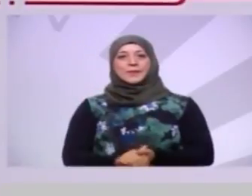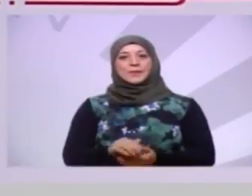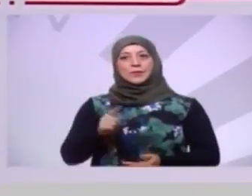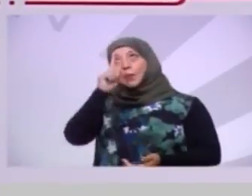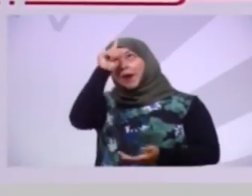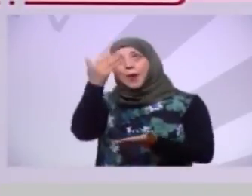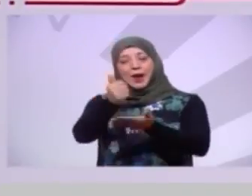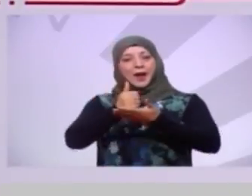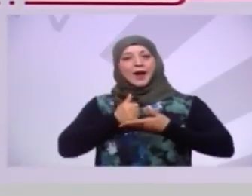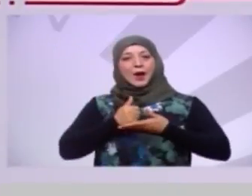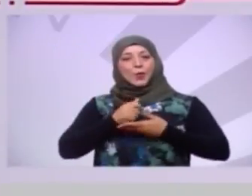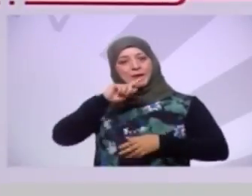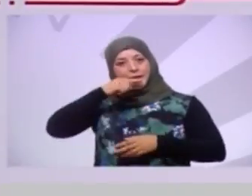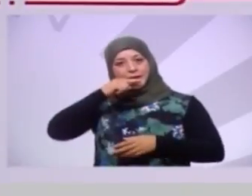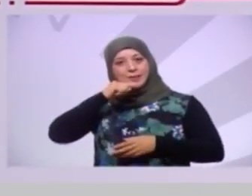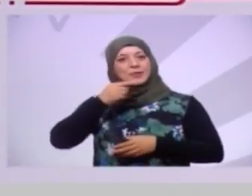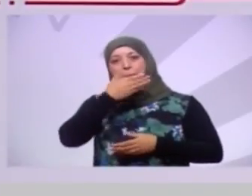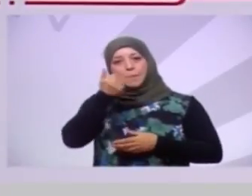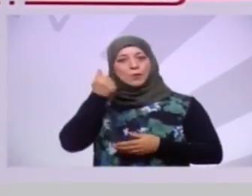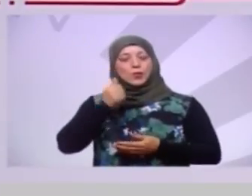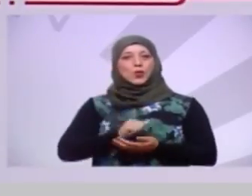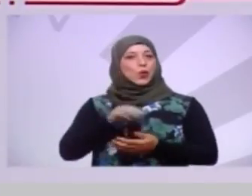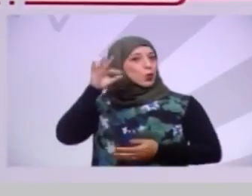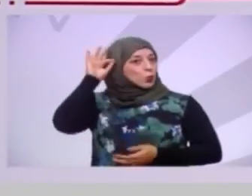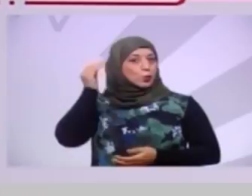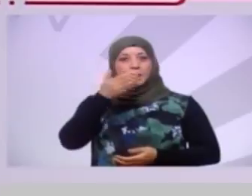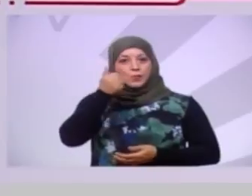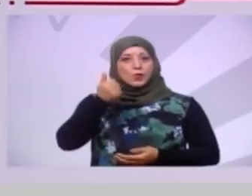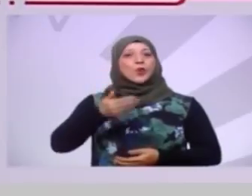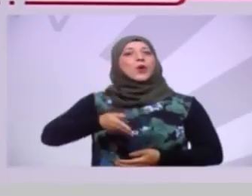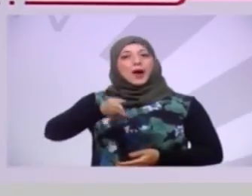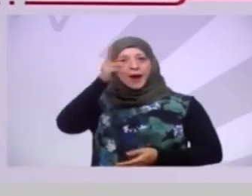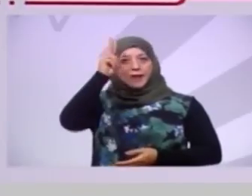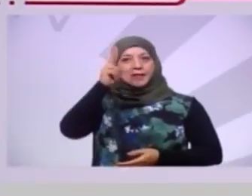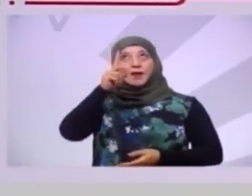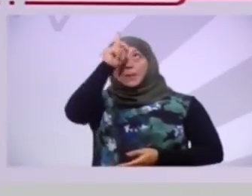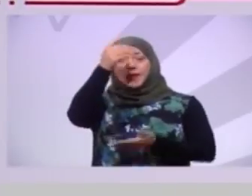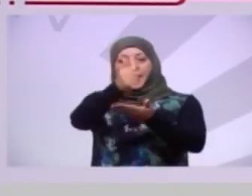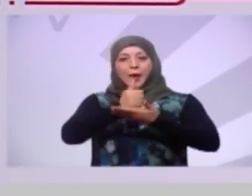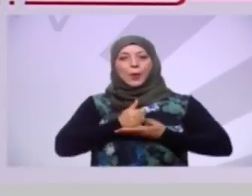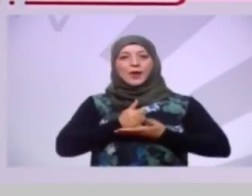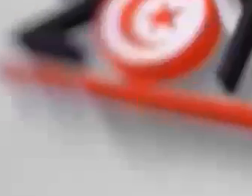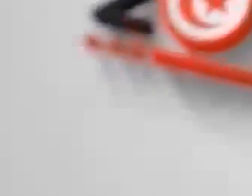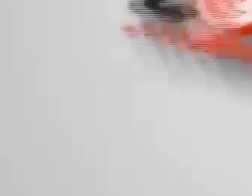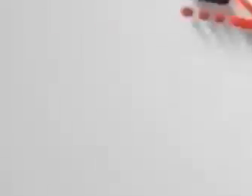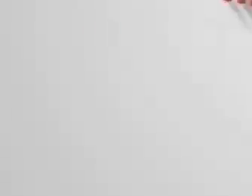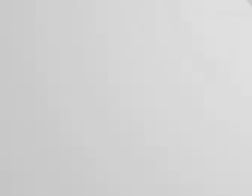الله كل خير والله ولي التوفيق